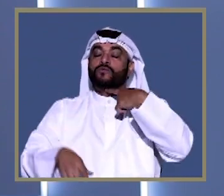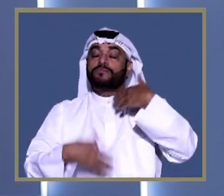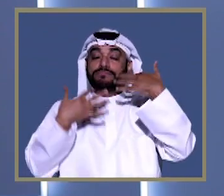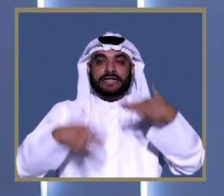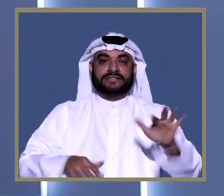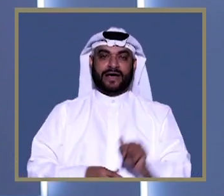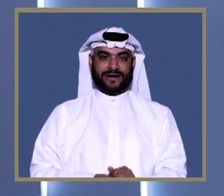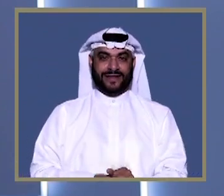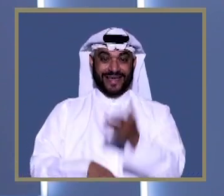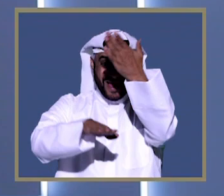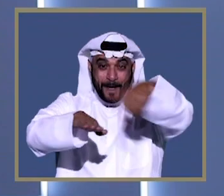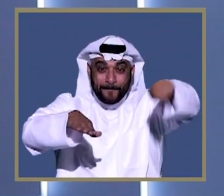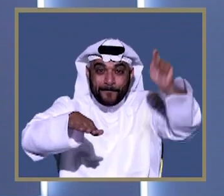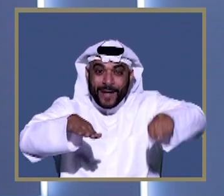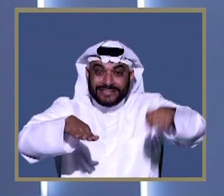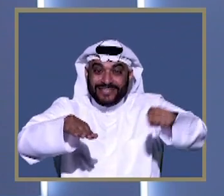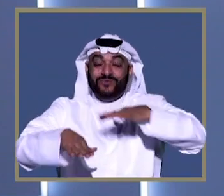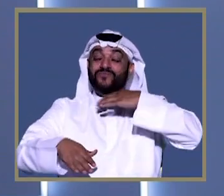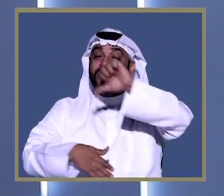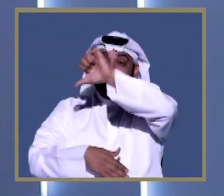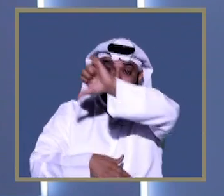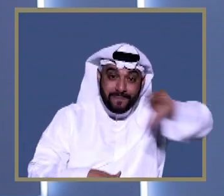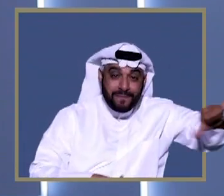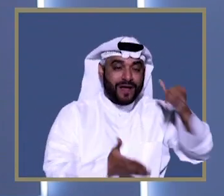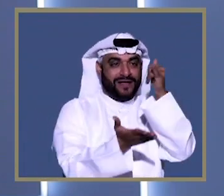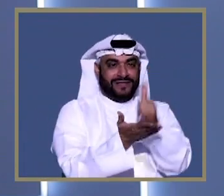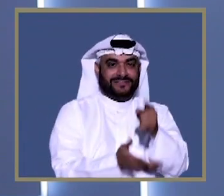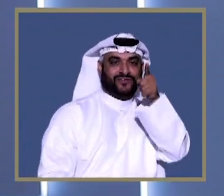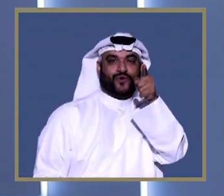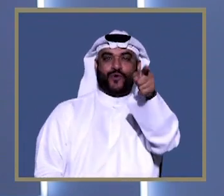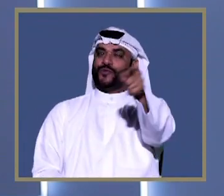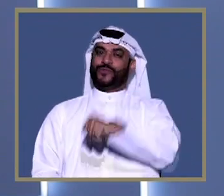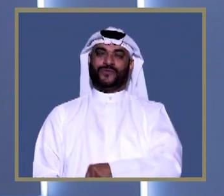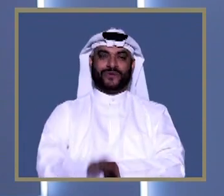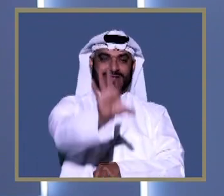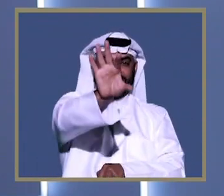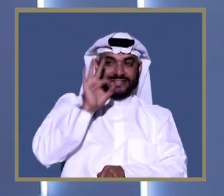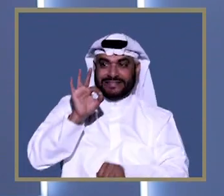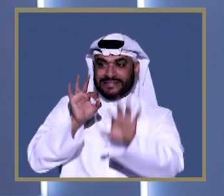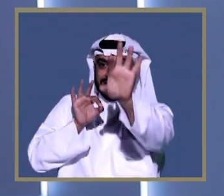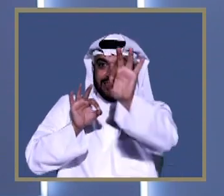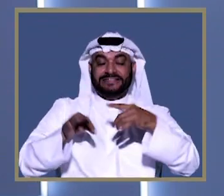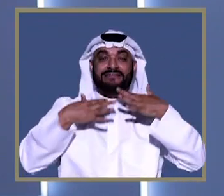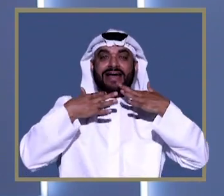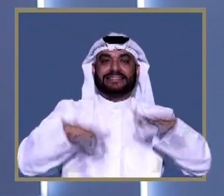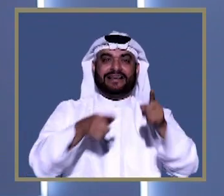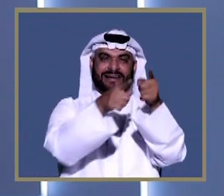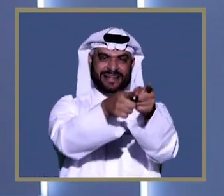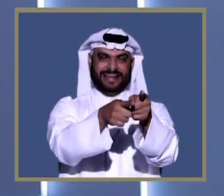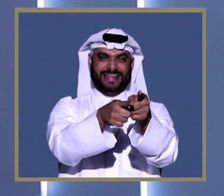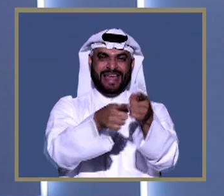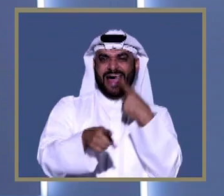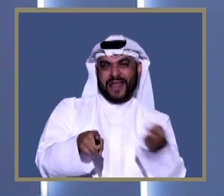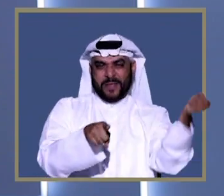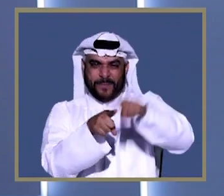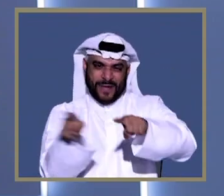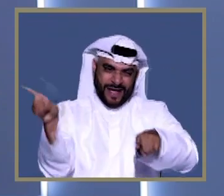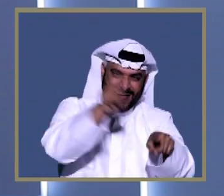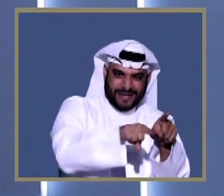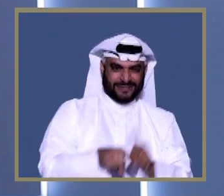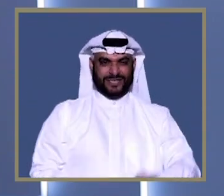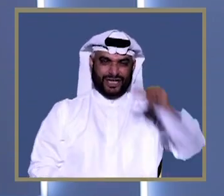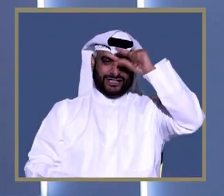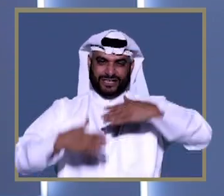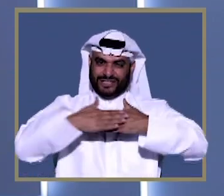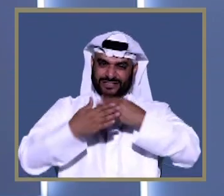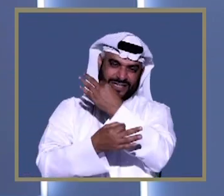يختارون وفق مباني غير صحية وغير طيبة، بحيث هذا يختار لأجل الطائفة وهذا للقبيلة وهذا